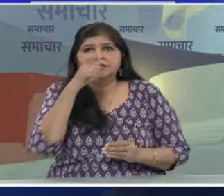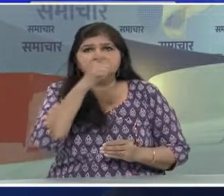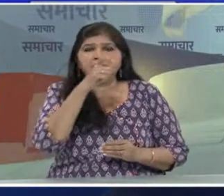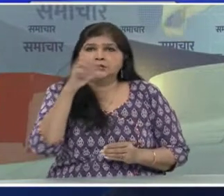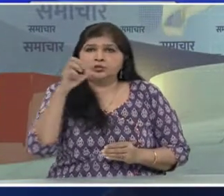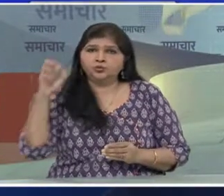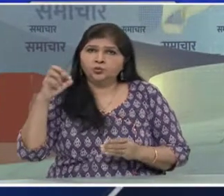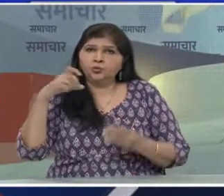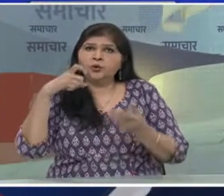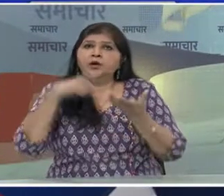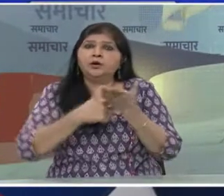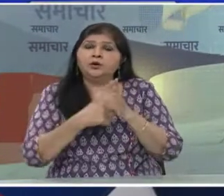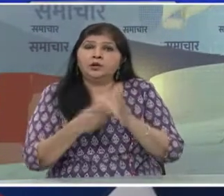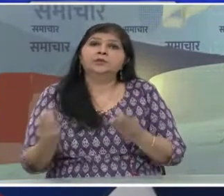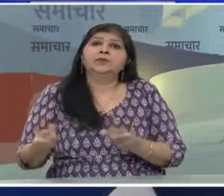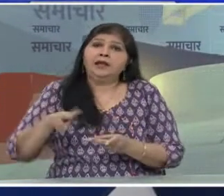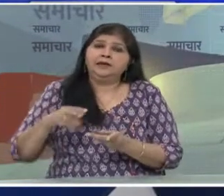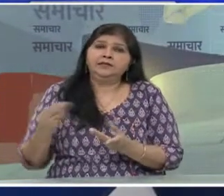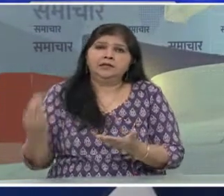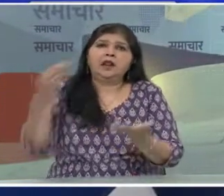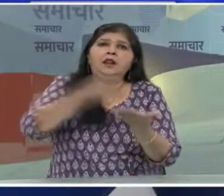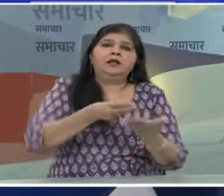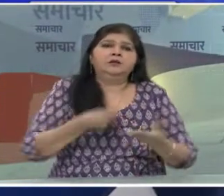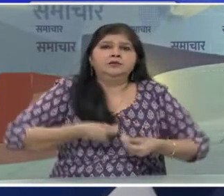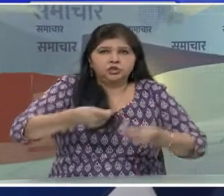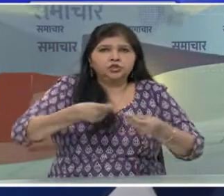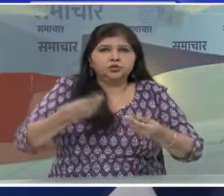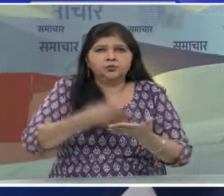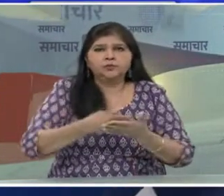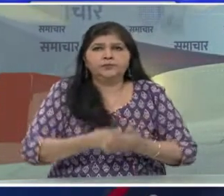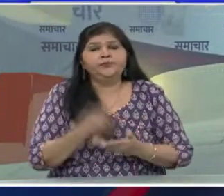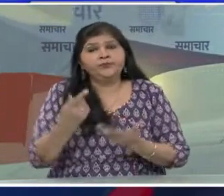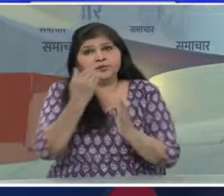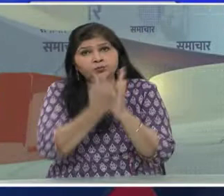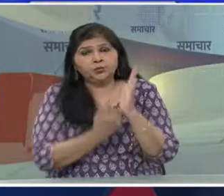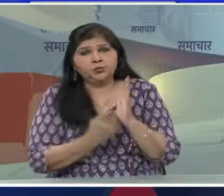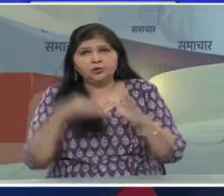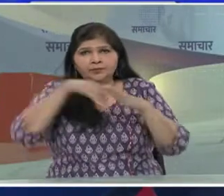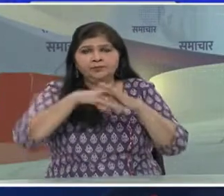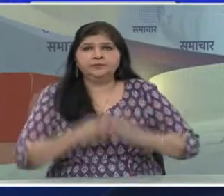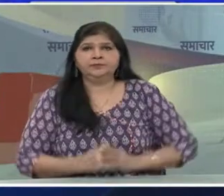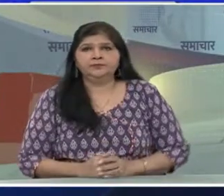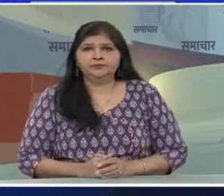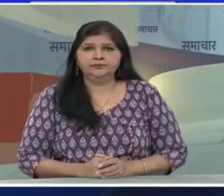3,700 करोड़ रुपया अब इस पर खर्च होगा। इस योजना के अंतर्गत